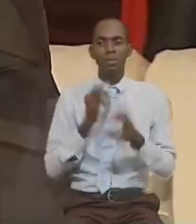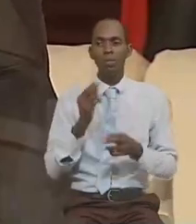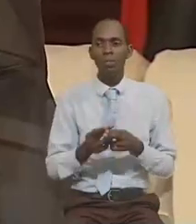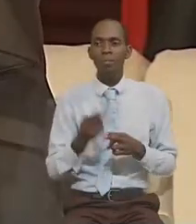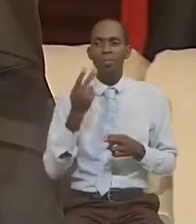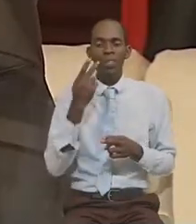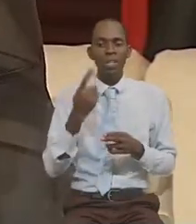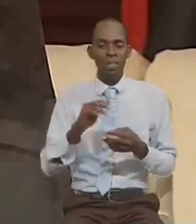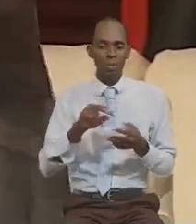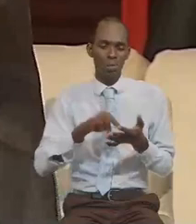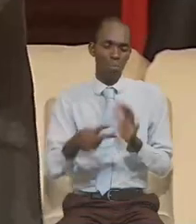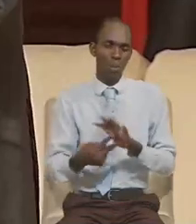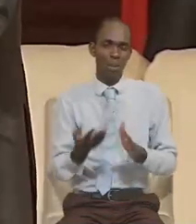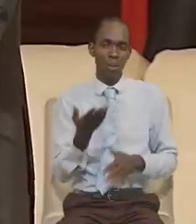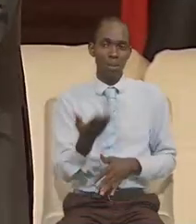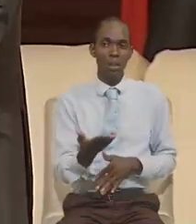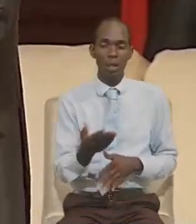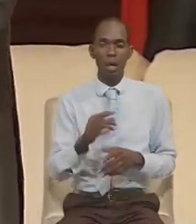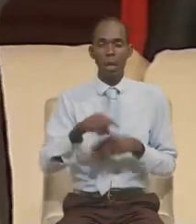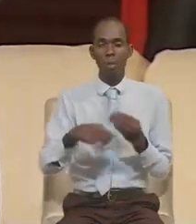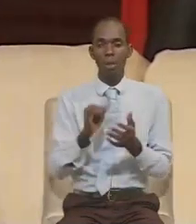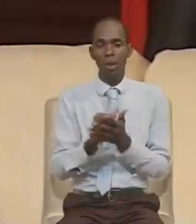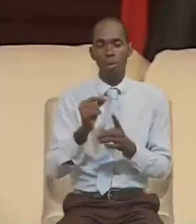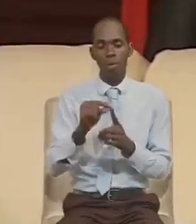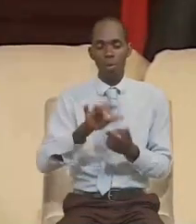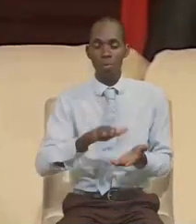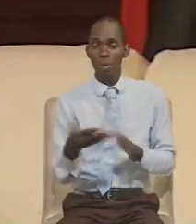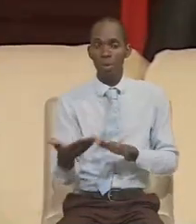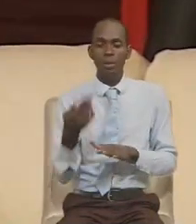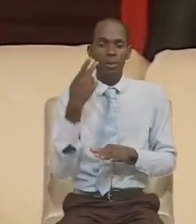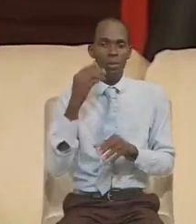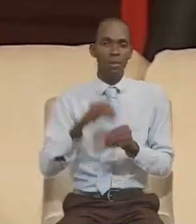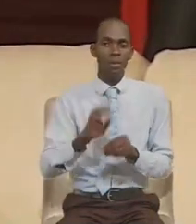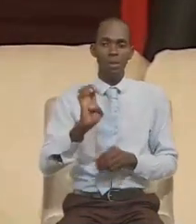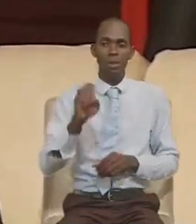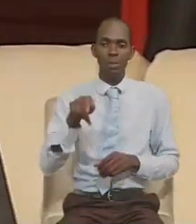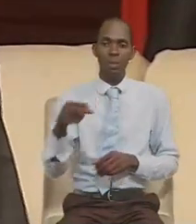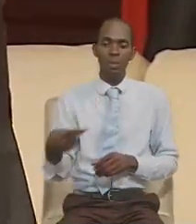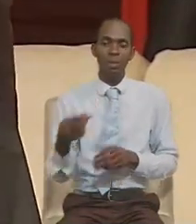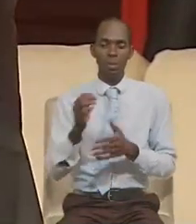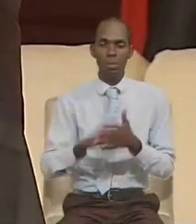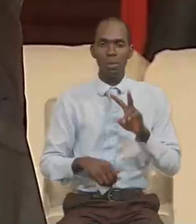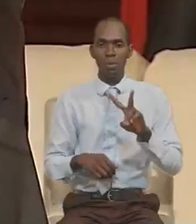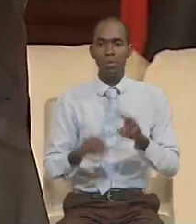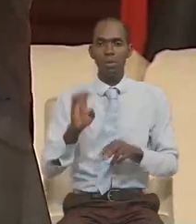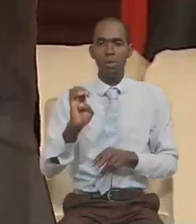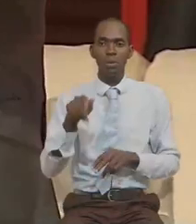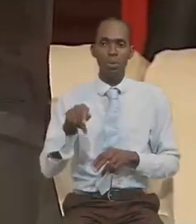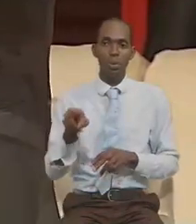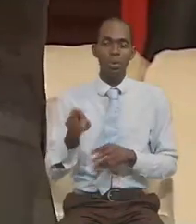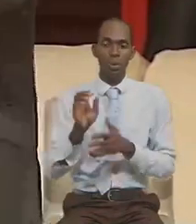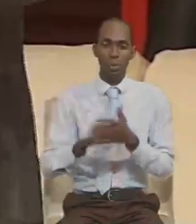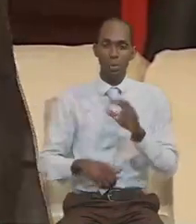interprète cette mort, comme il nous dit en Éphésiens au chapitre 2. Lisons à partir du verset 1er. Éphésiens chapitre